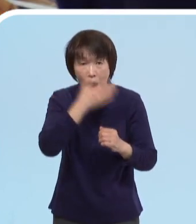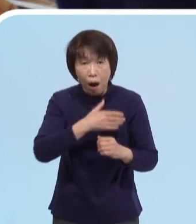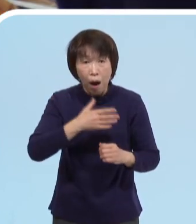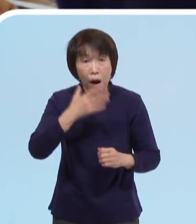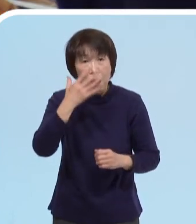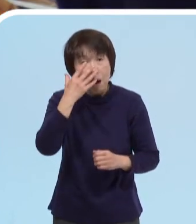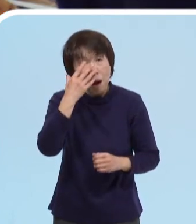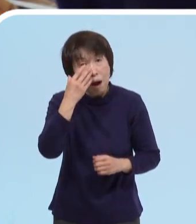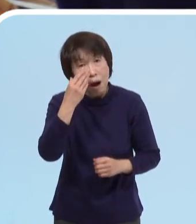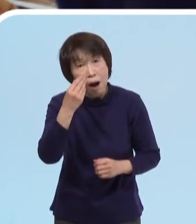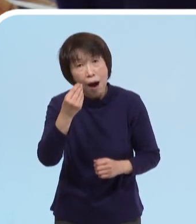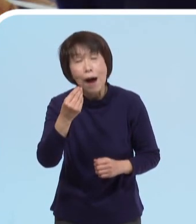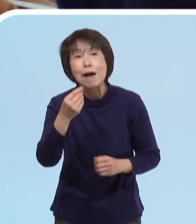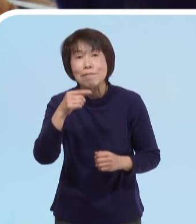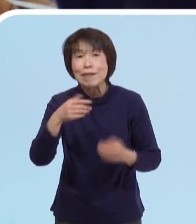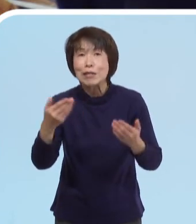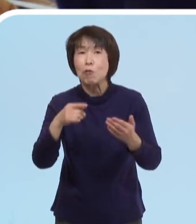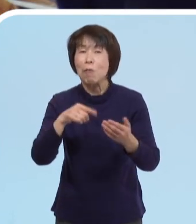進むことを決めました。